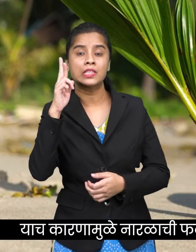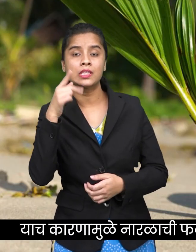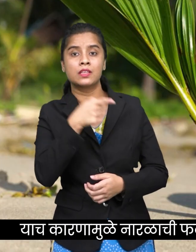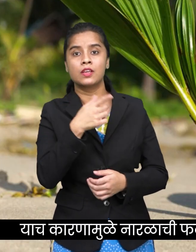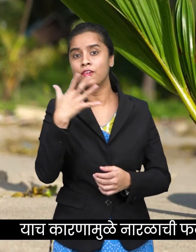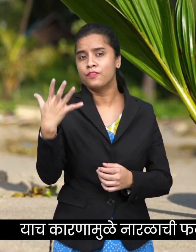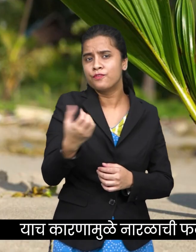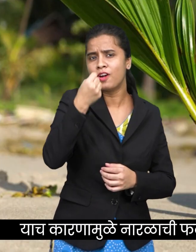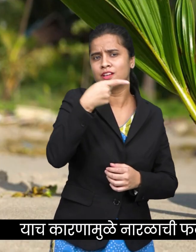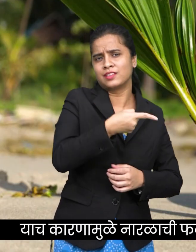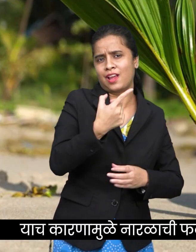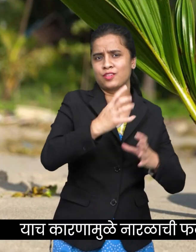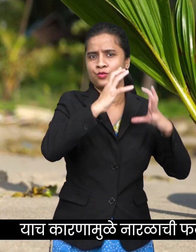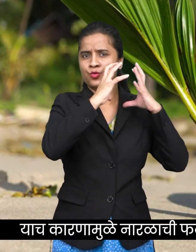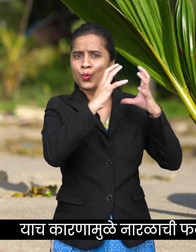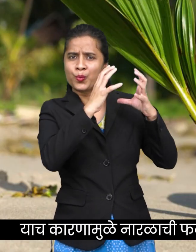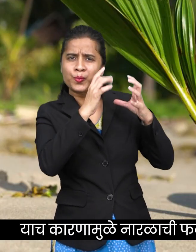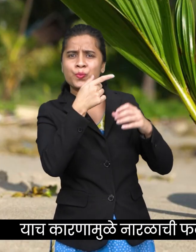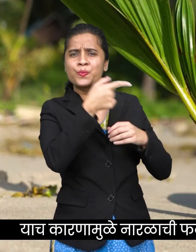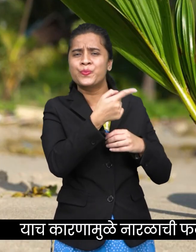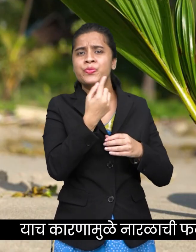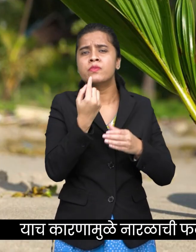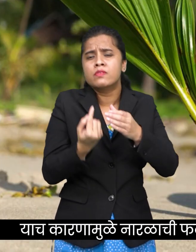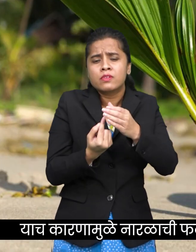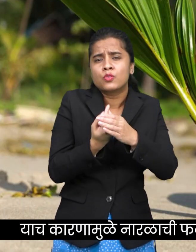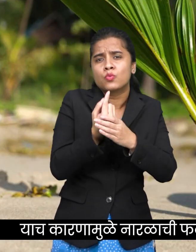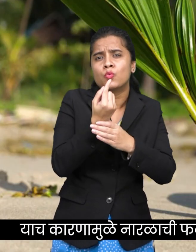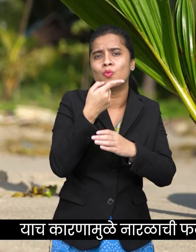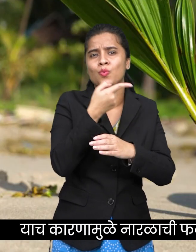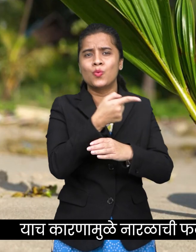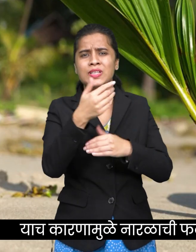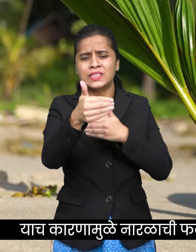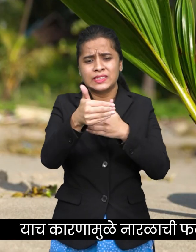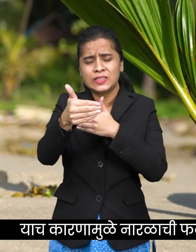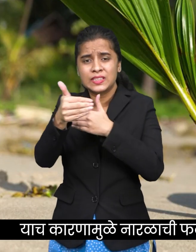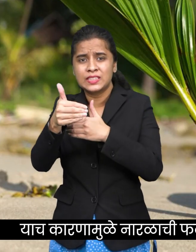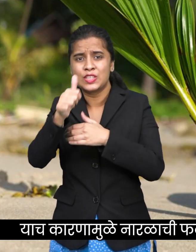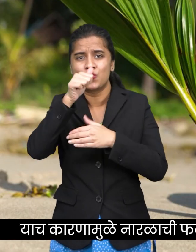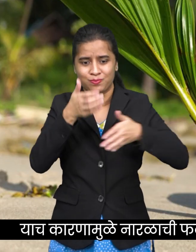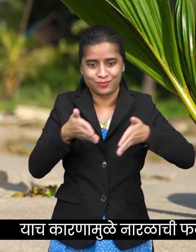याच कारणामुळे नारळाची फळे साधारणपणे समुद्र किनाऱ्याजवळ वाढतात.